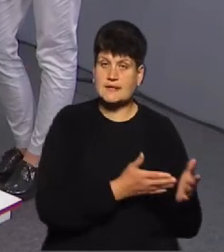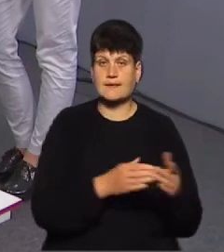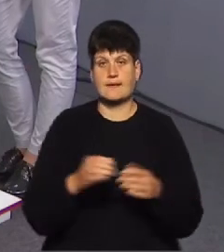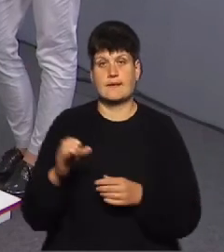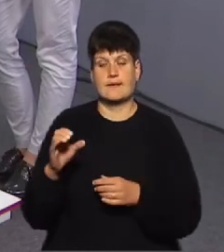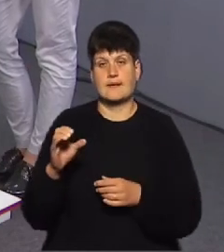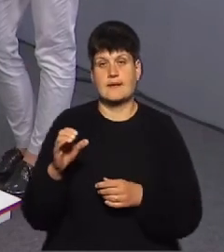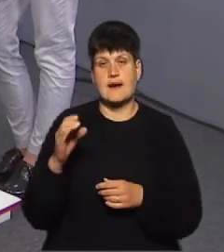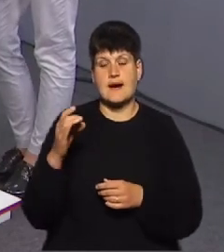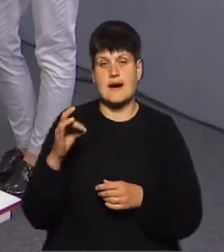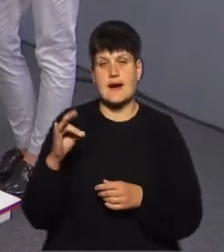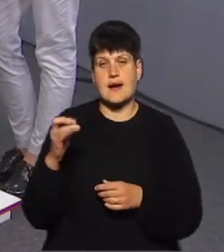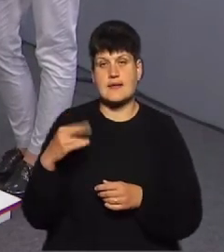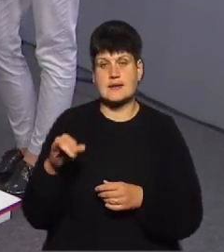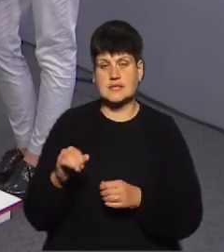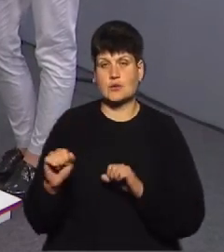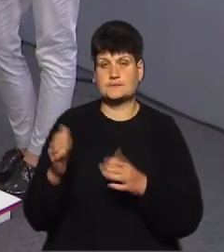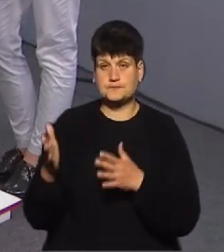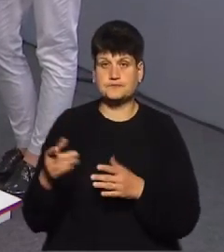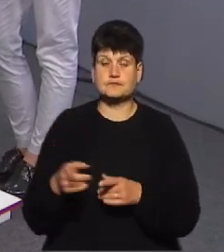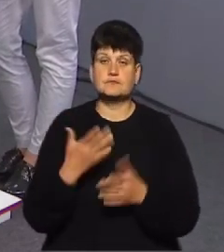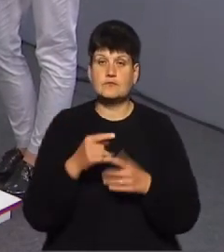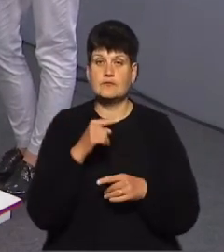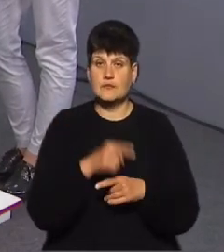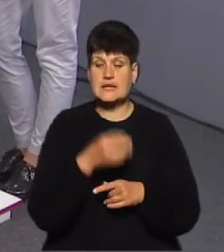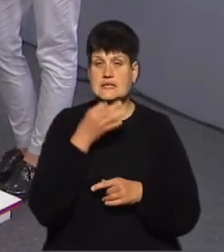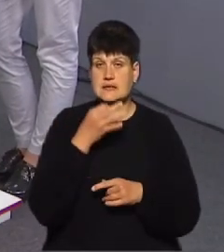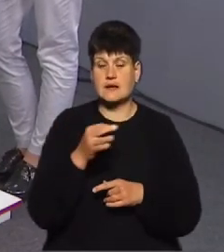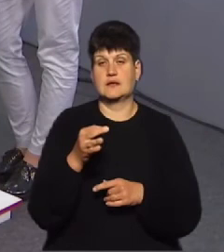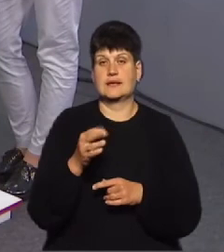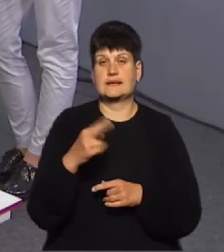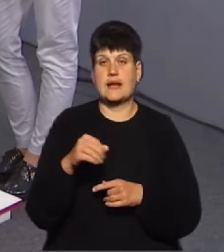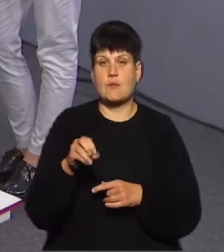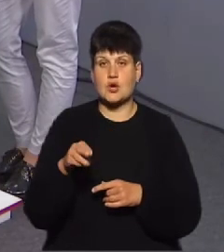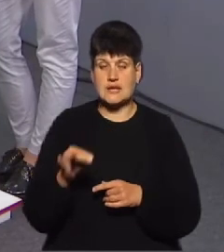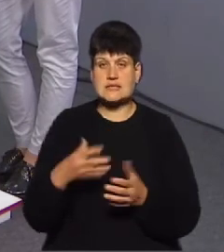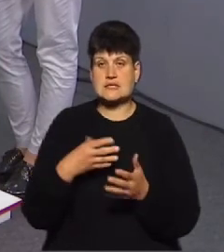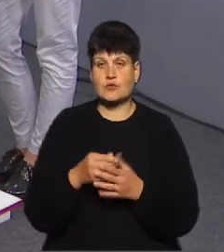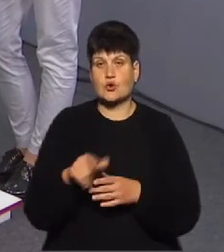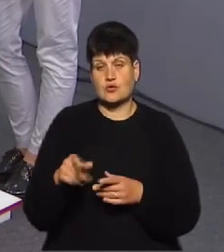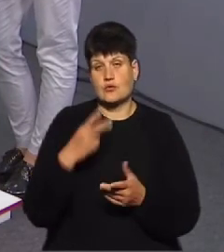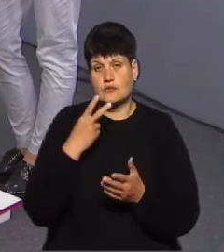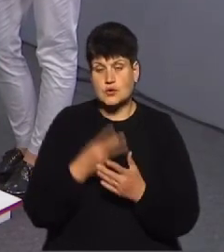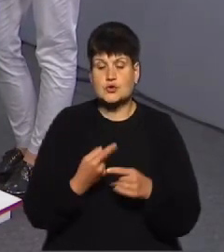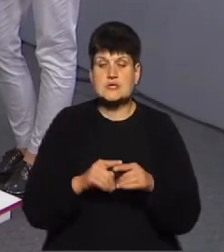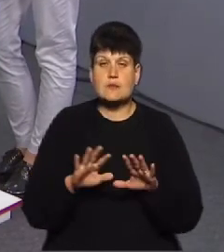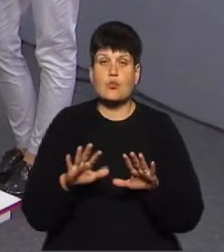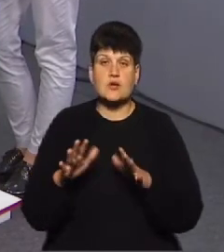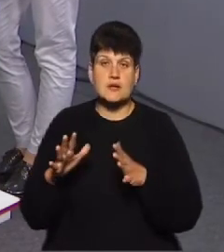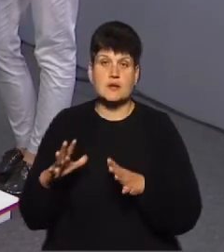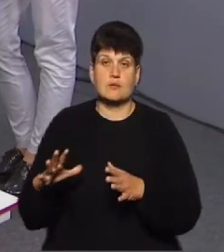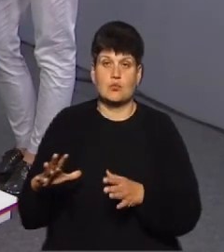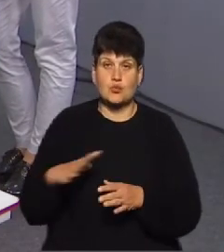Наскільки я розумію, оскільки вони визнали депортацію стосовно своїх громадян, то очевидно, що ці події були